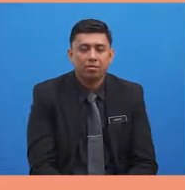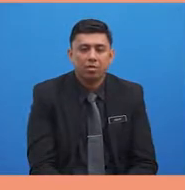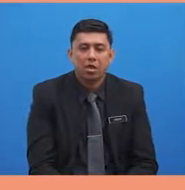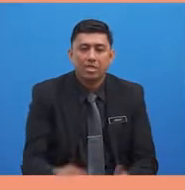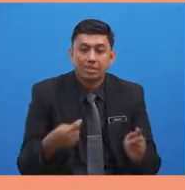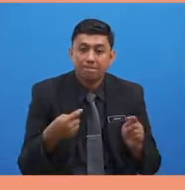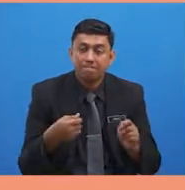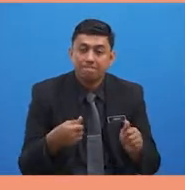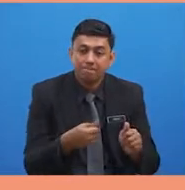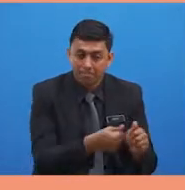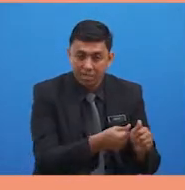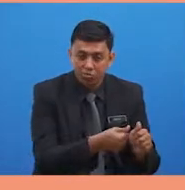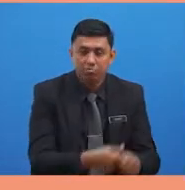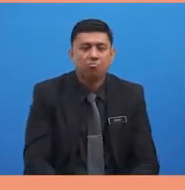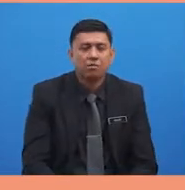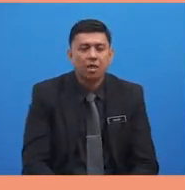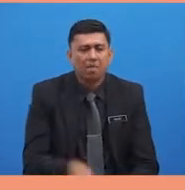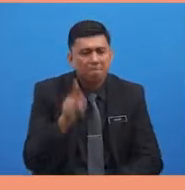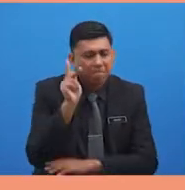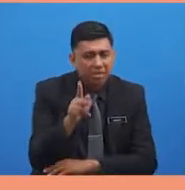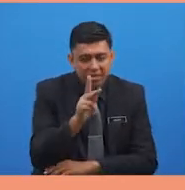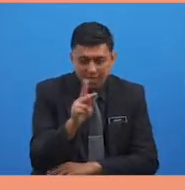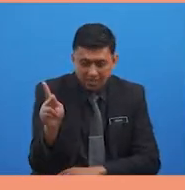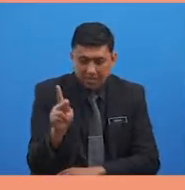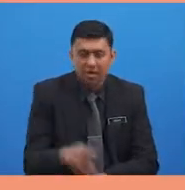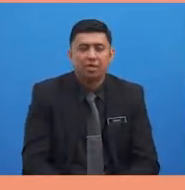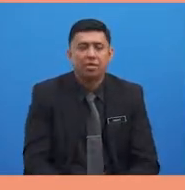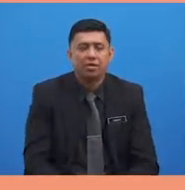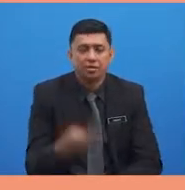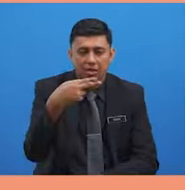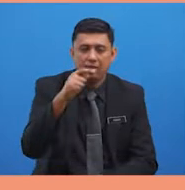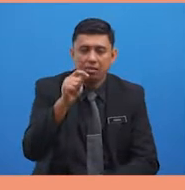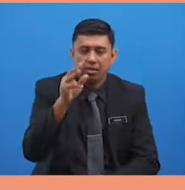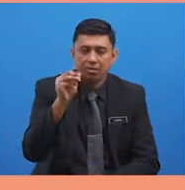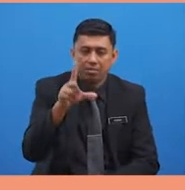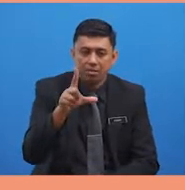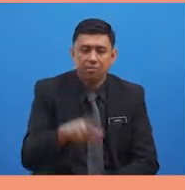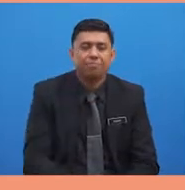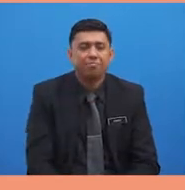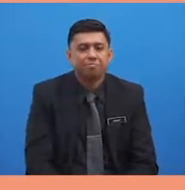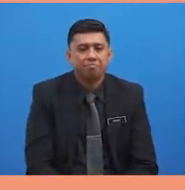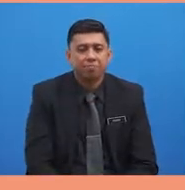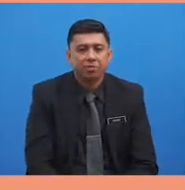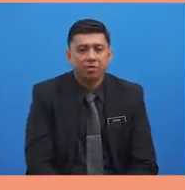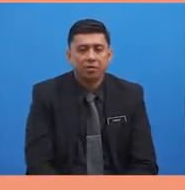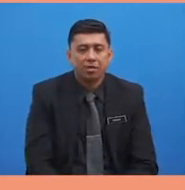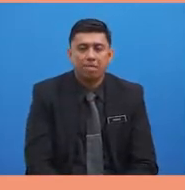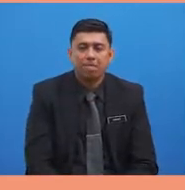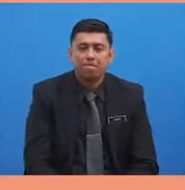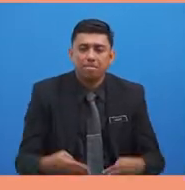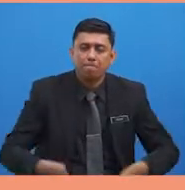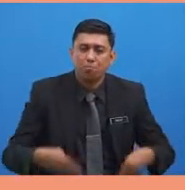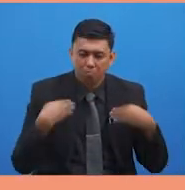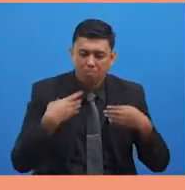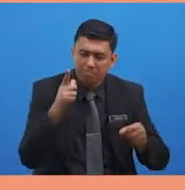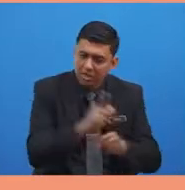seperti berikut. Pastikan tag HTML, head, script, body